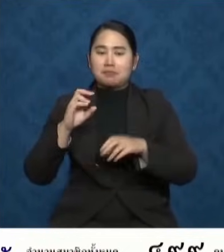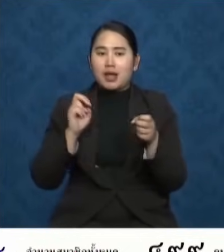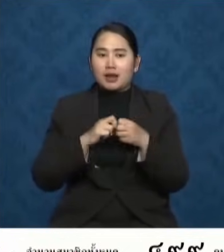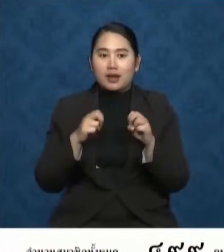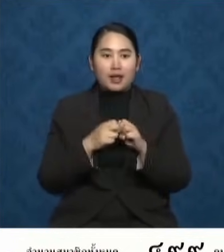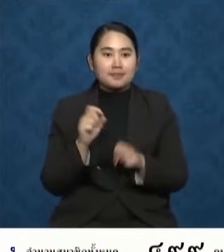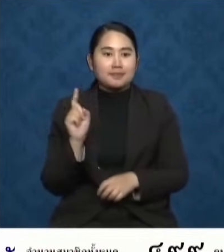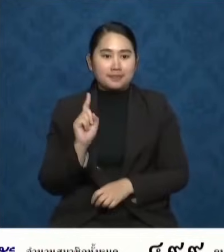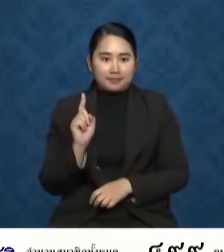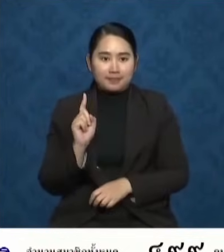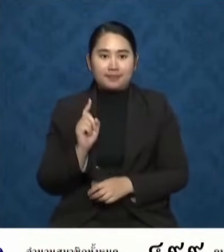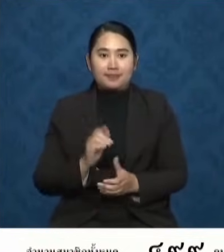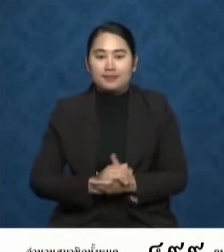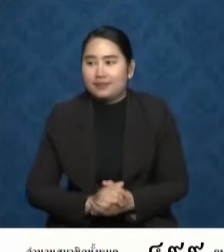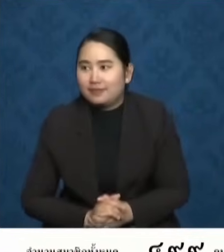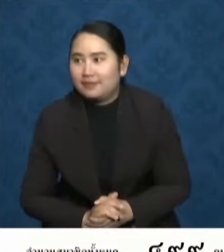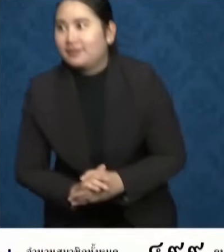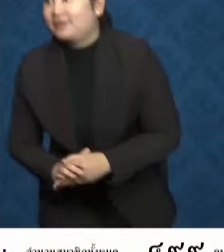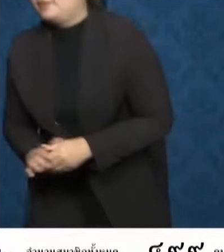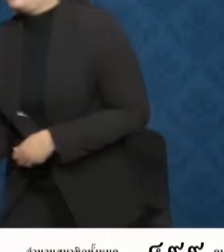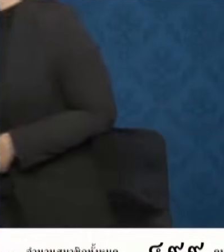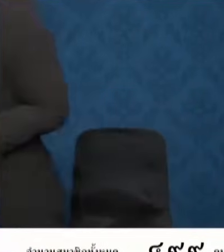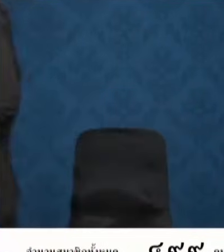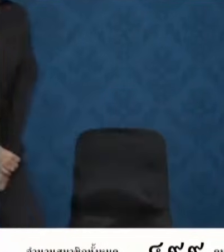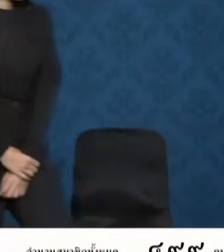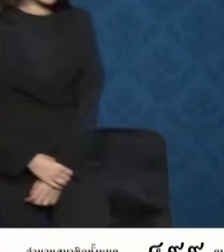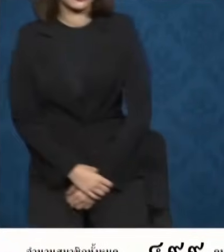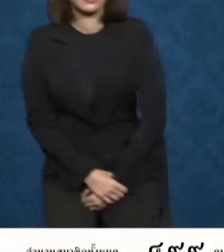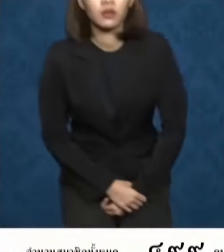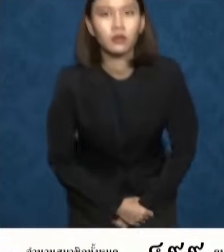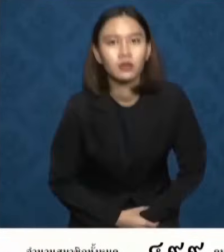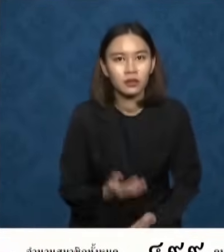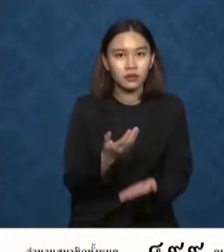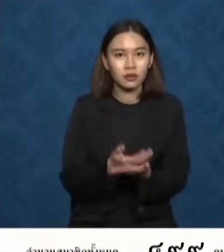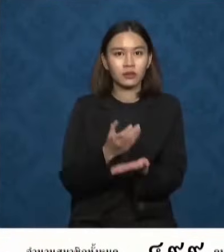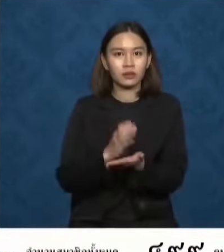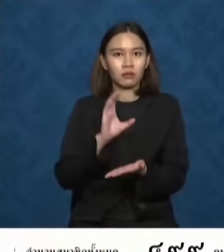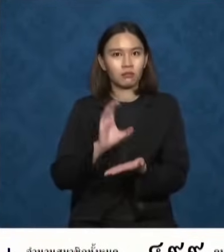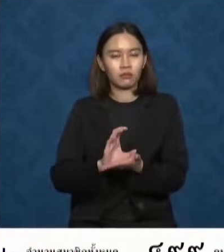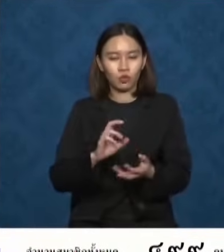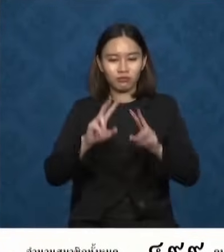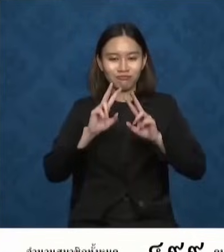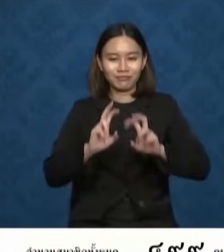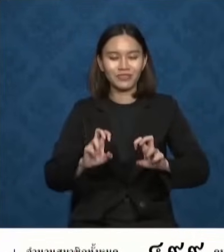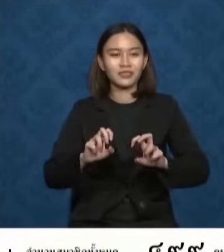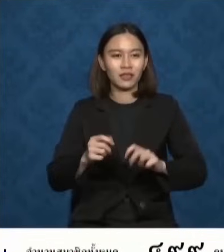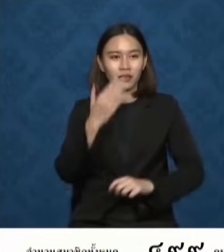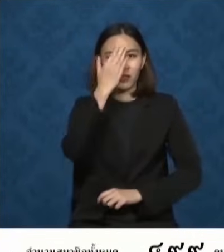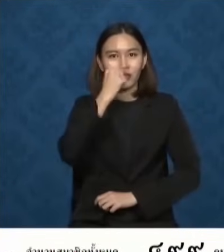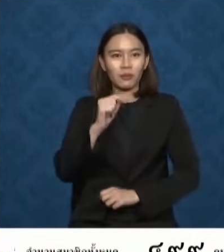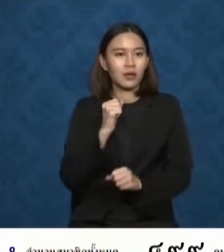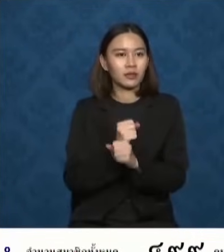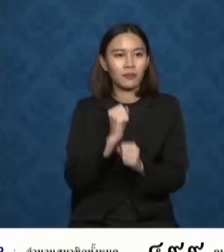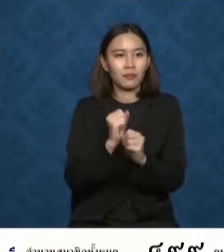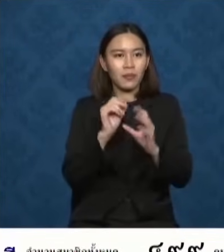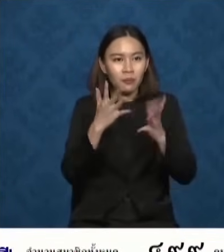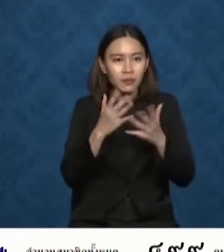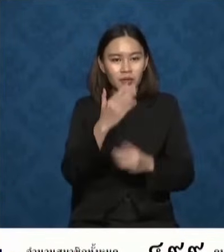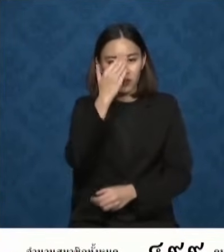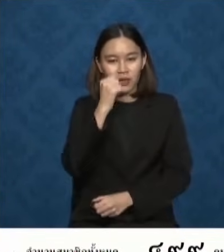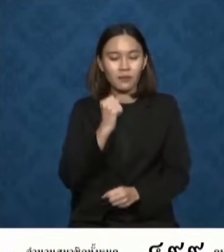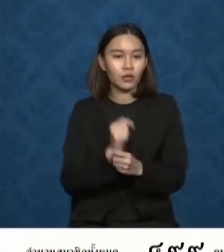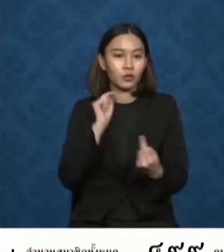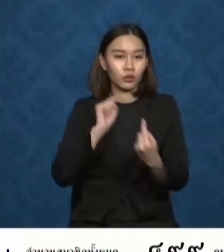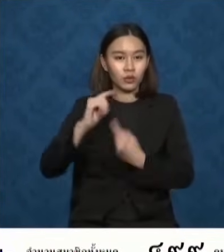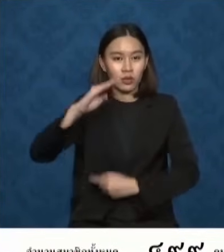ไรเรื่องของงบวิจัยสทปที่วิจัยแล้วทำไมไม่ผลิตผลิตแล้วทำไมไม่บรรจุในก